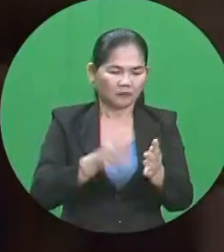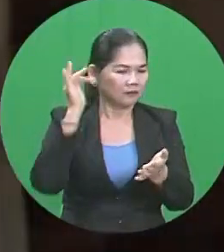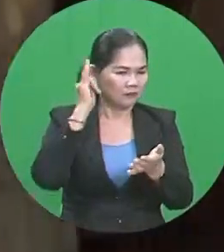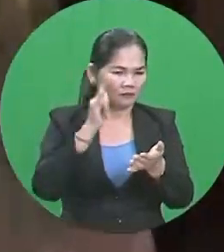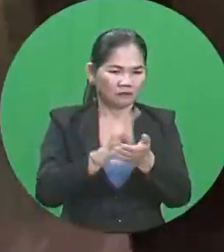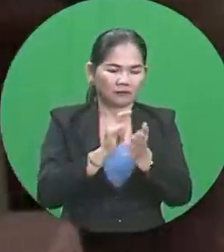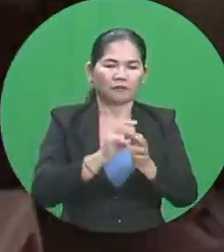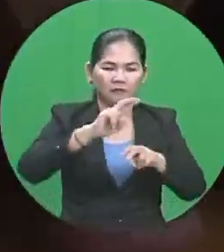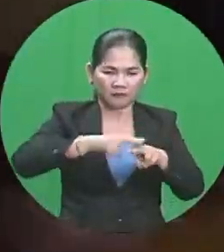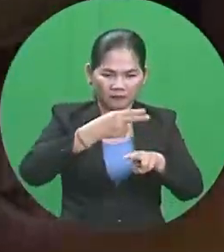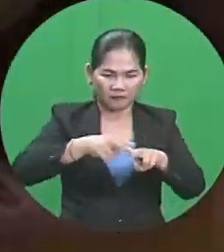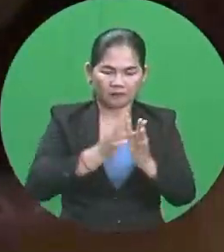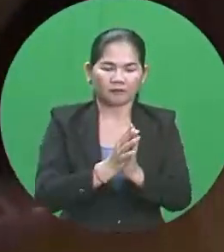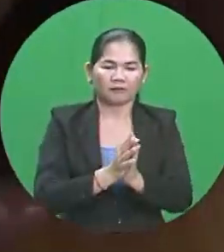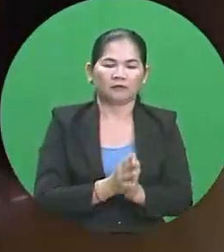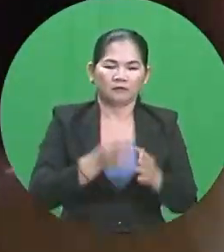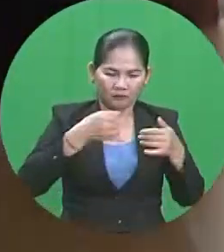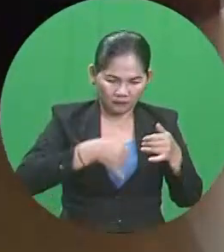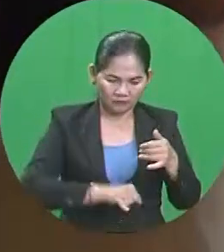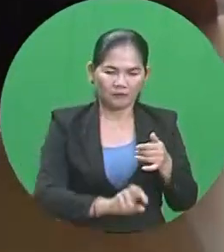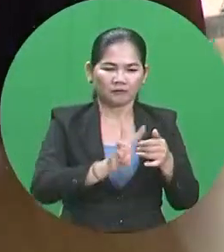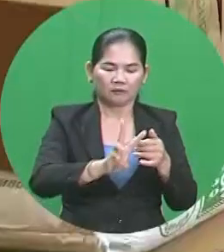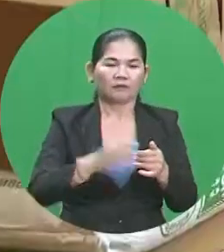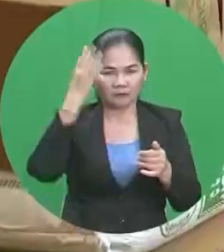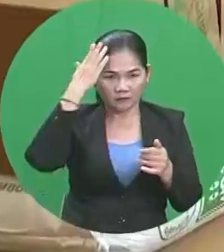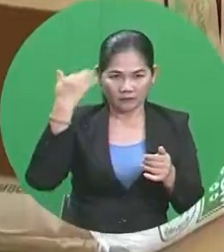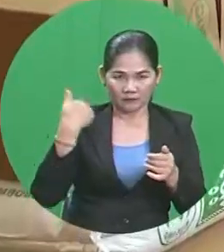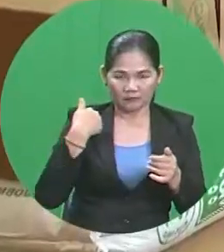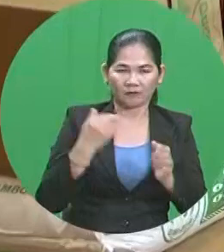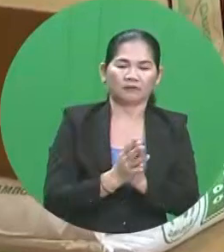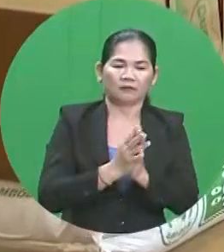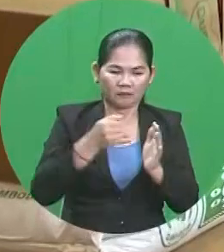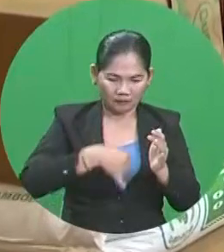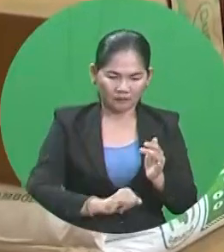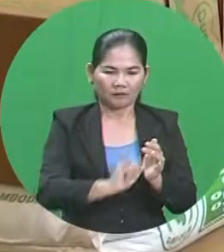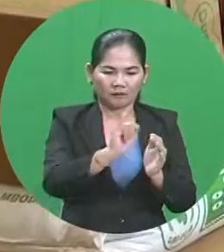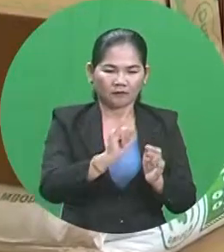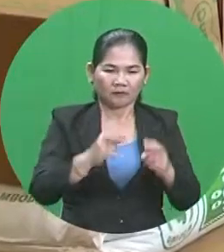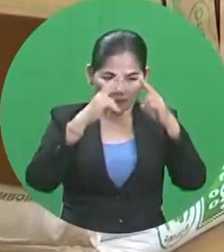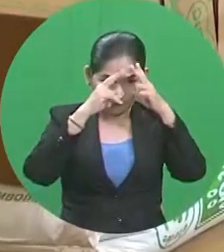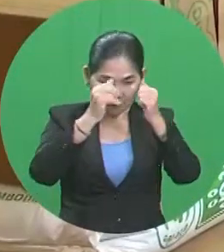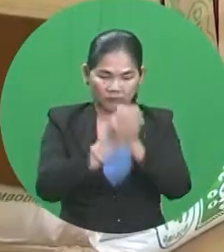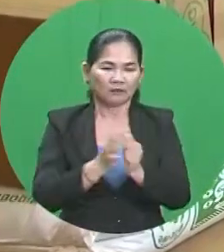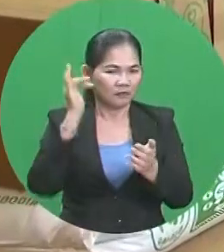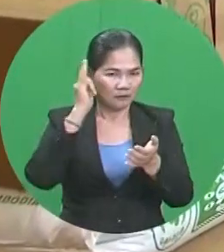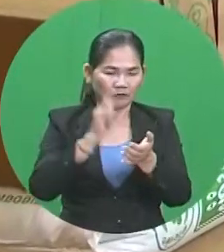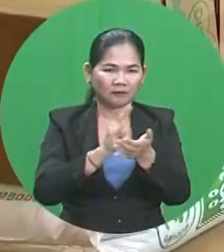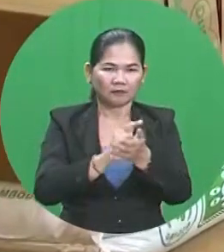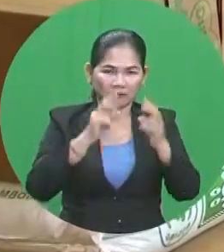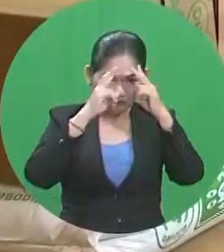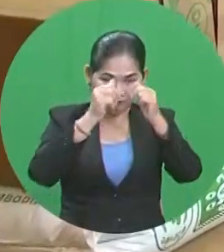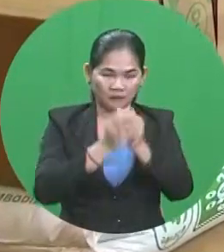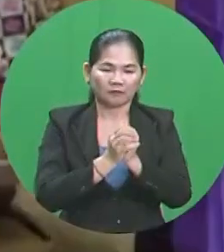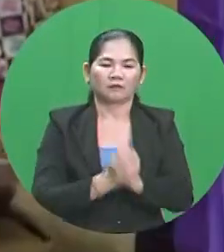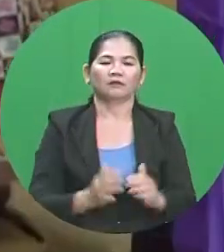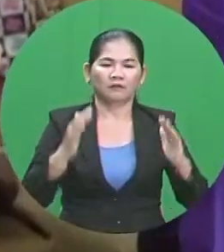ព្រឹទ្ធបណ្ឌិតចែកជូនប្រជាពលរដ្ឋសម្រាលទីរិកាភ្លោះ3នាក់ត្រូវជាចៅចៅរបស់សម្ដេចតេជោនិងសម្ដេចកតេព្រឹទ្ធបណ្ឌិតដ